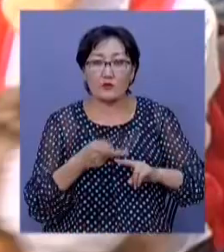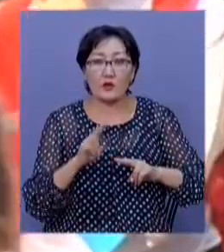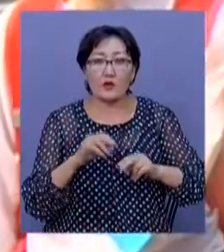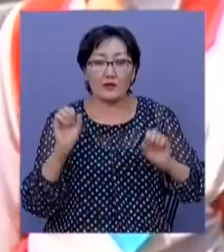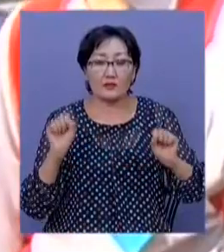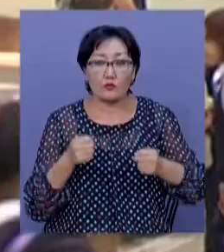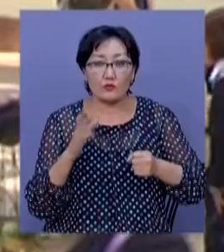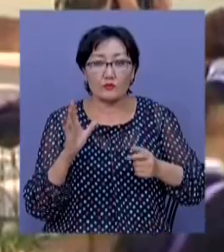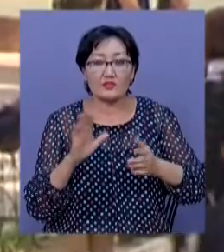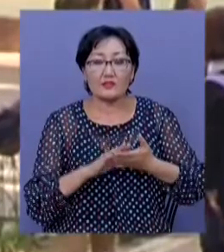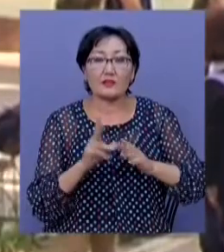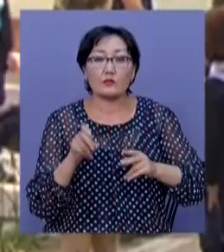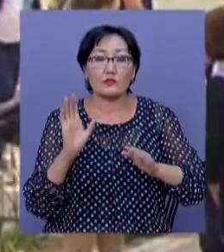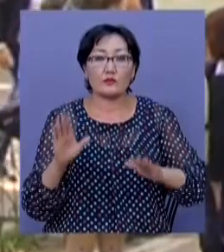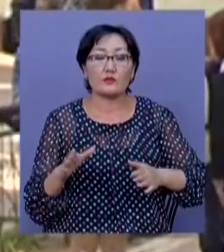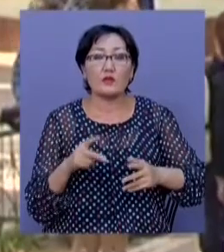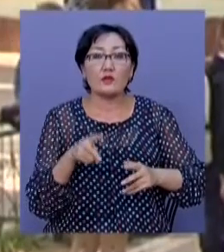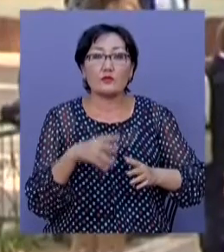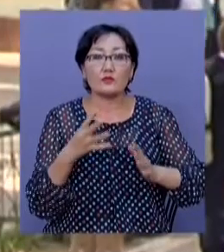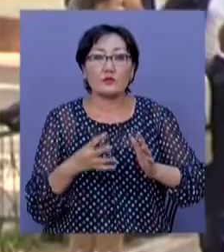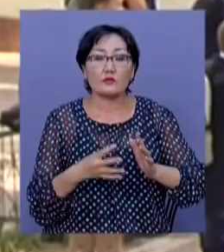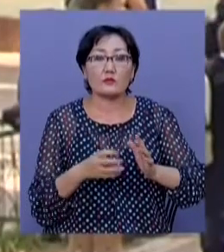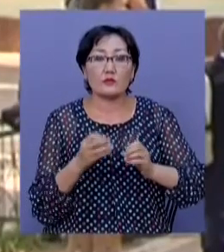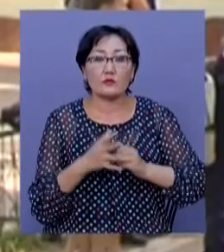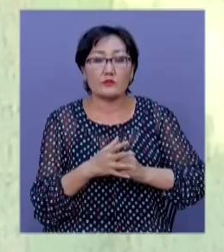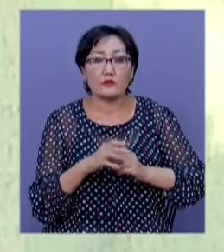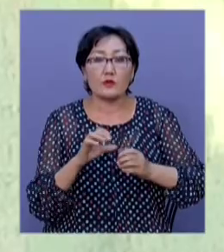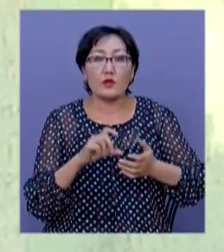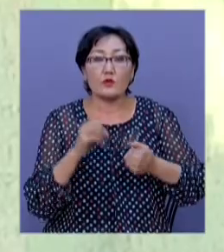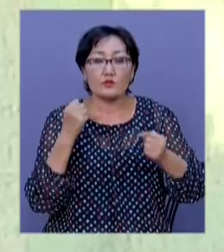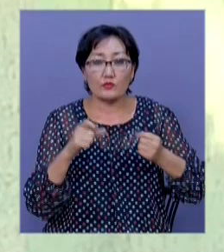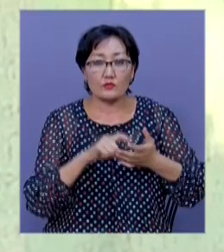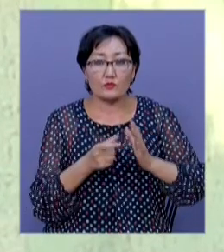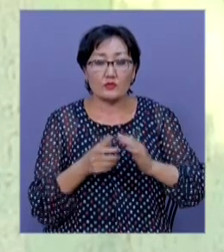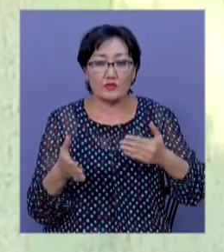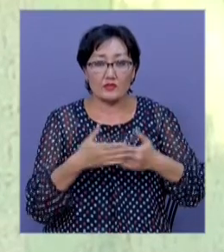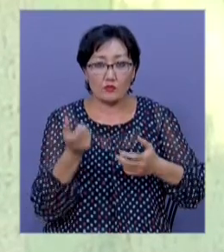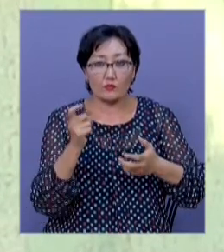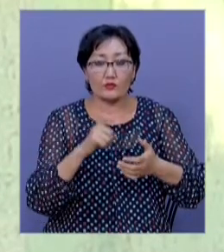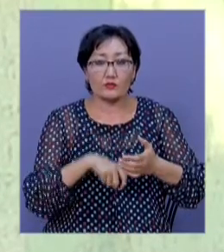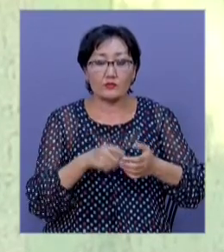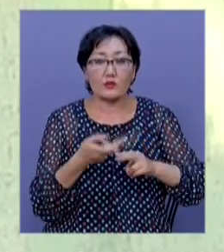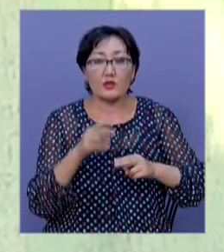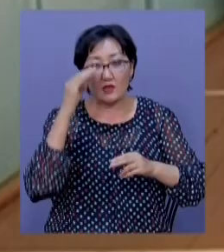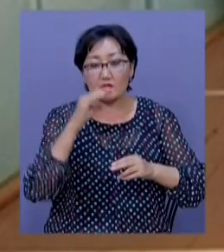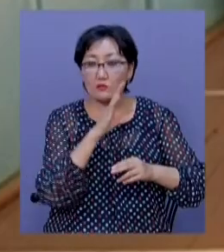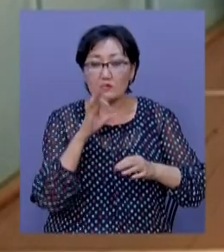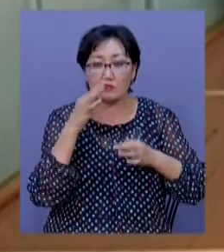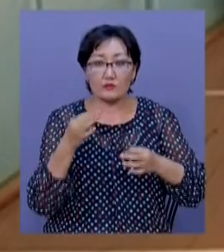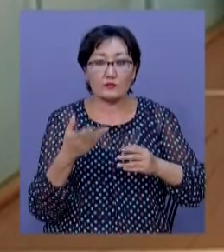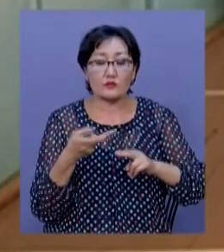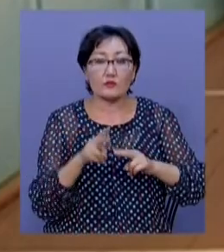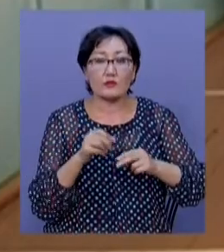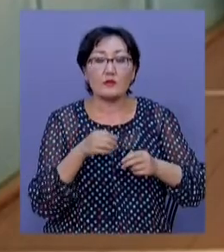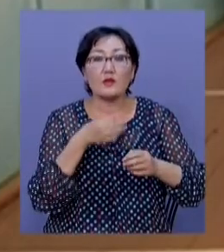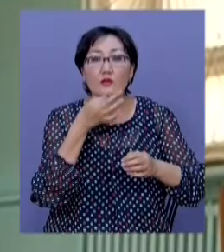болатынын білмеймін. 2015 жылы бұл мектептің спортзал мамандар апатты деп тауып, есігіне құлып салған. Ата-аналардың айтуынша, содан бері